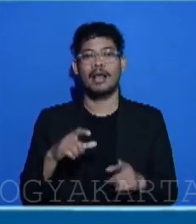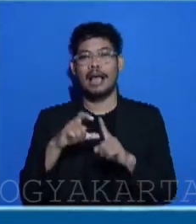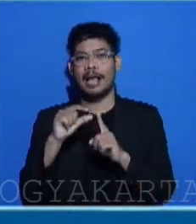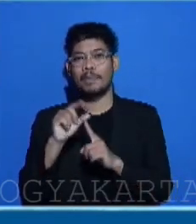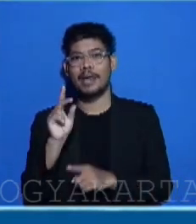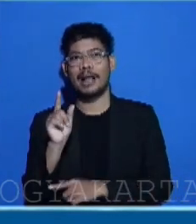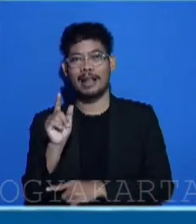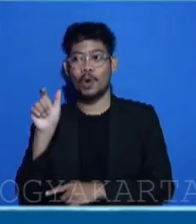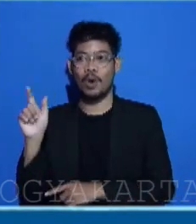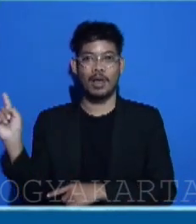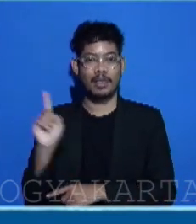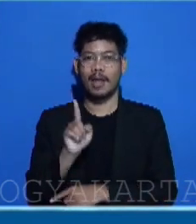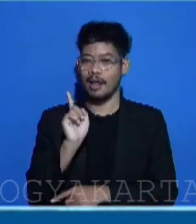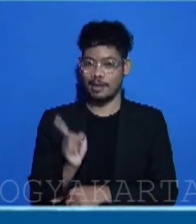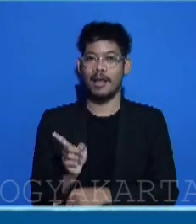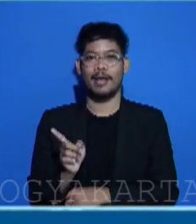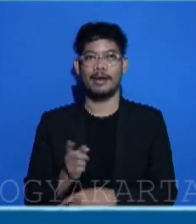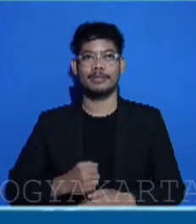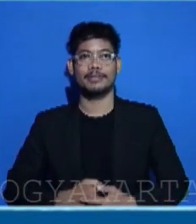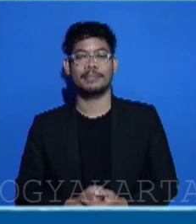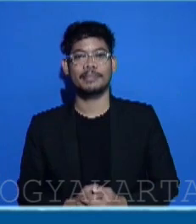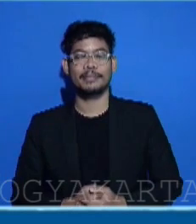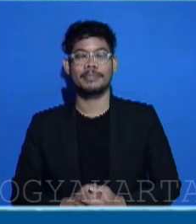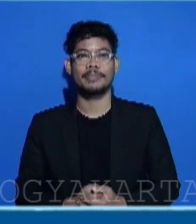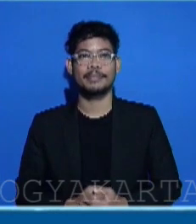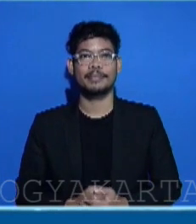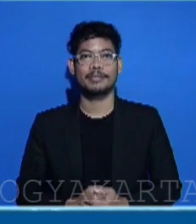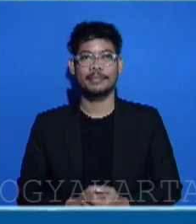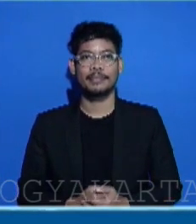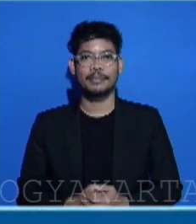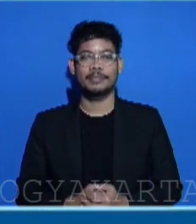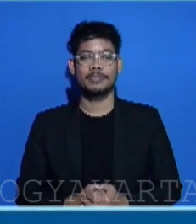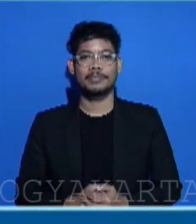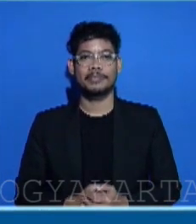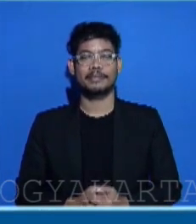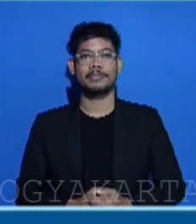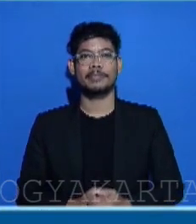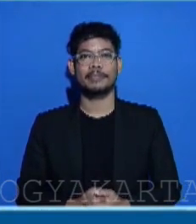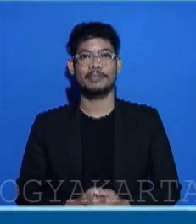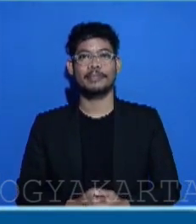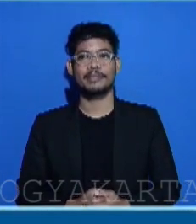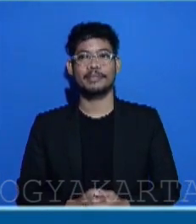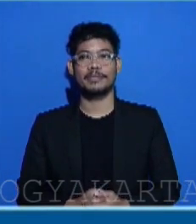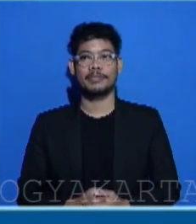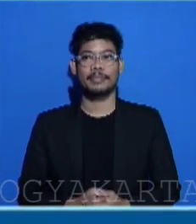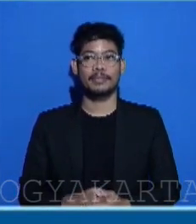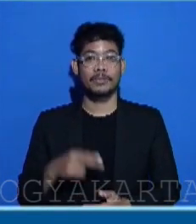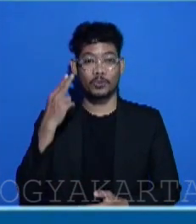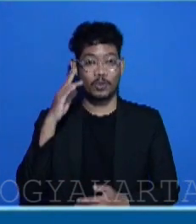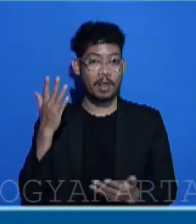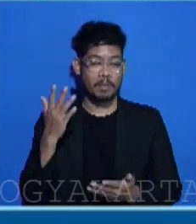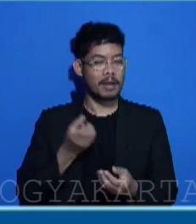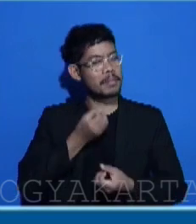kajiban tumud gula mentah Babakan budaya ngires pantestan tunaken kesenian Doger